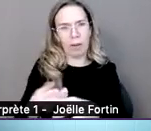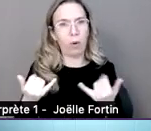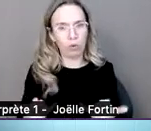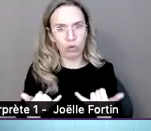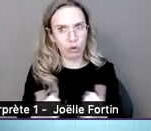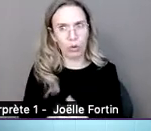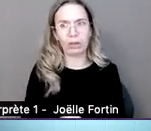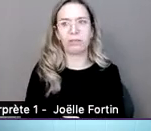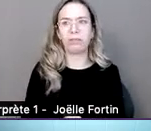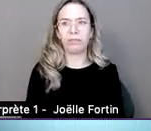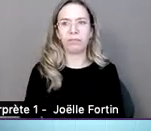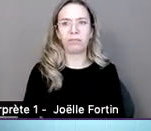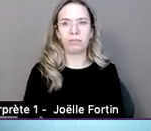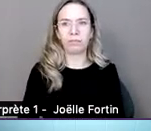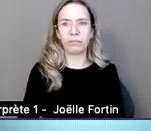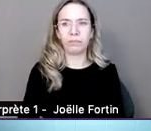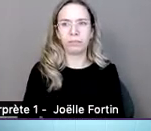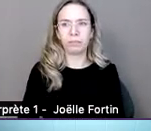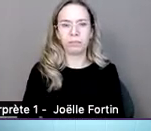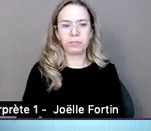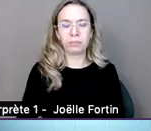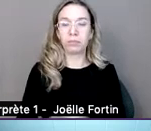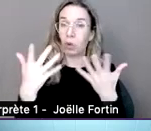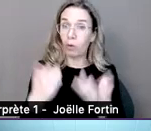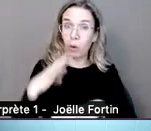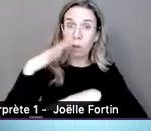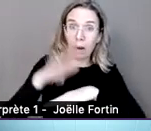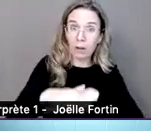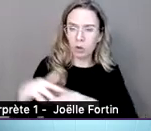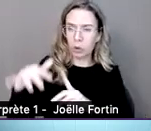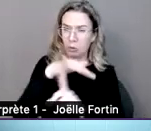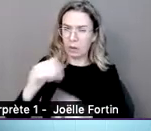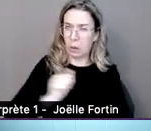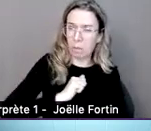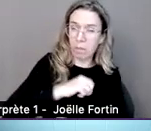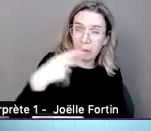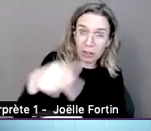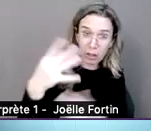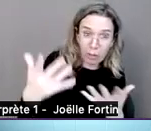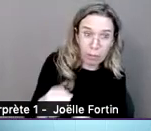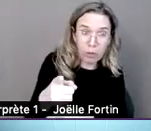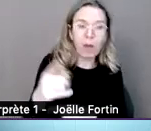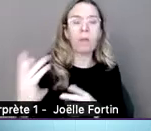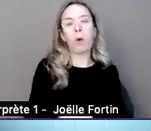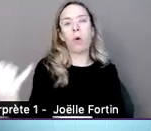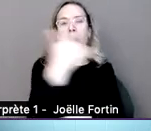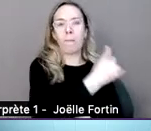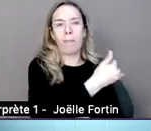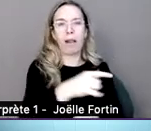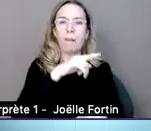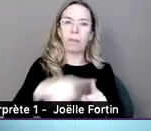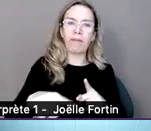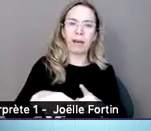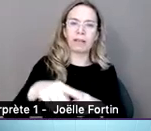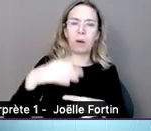questions et réponses. Si vous souhaitez discuter de circonstances spécifiques, nous vous invitons à contacter Prévention de la